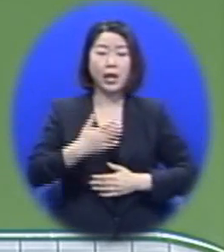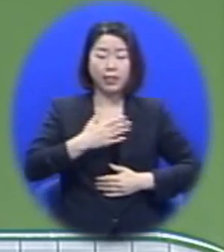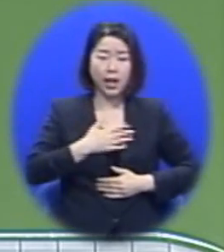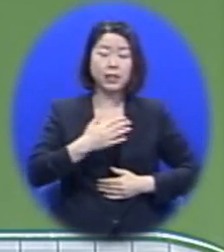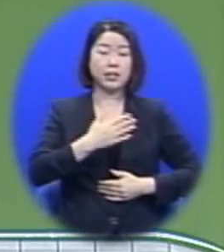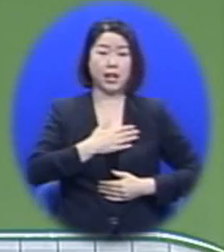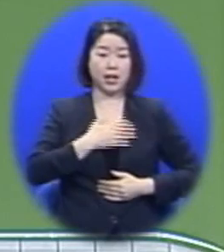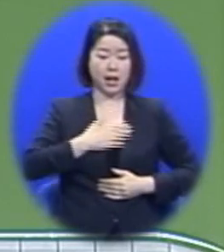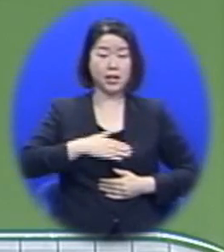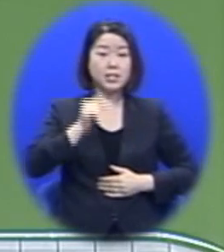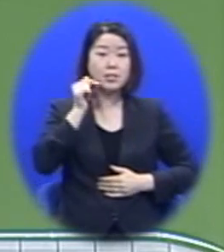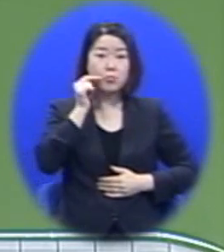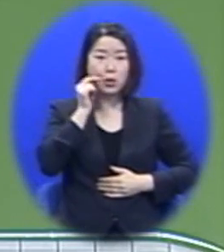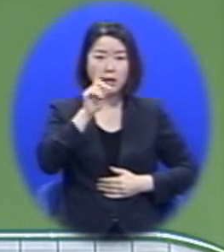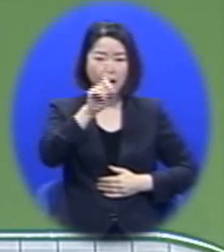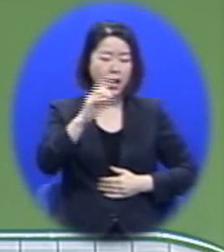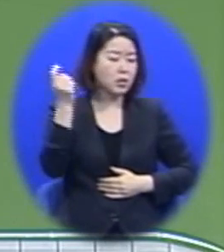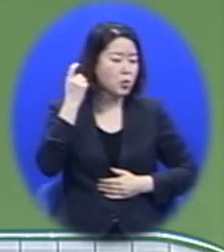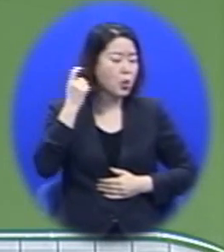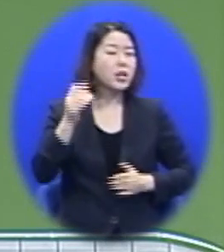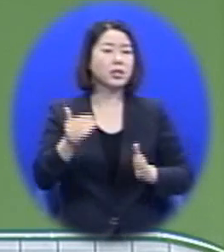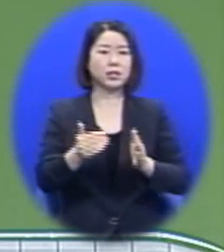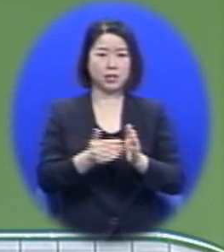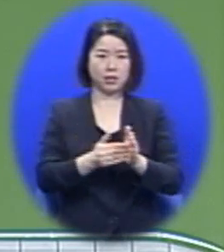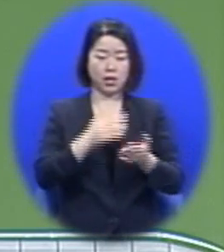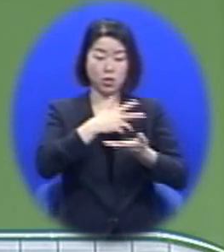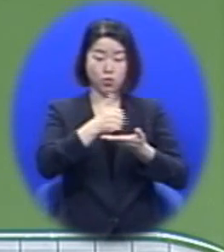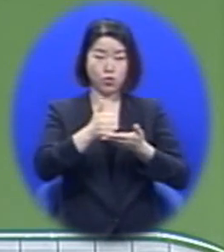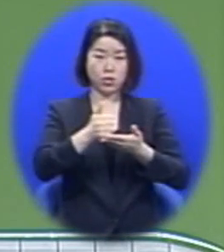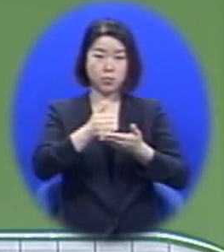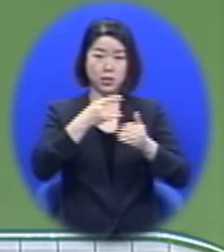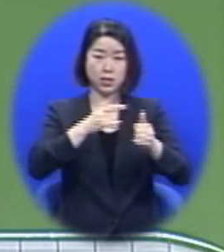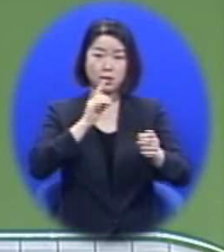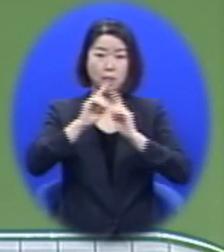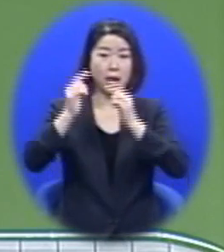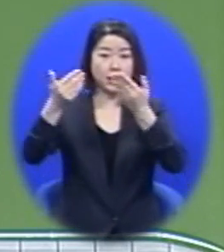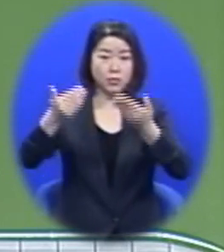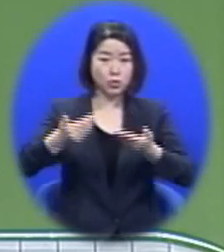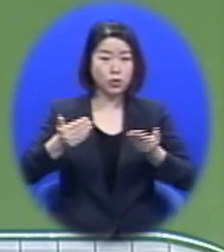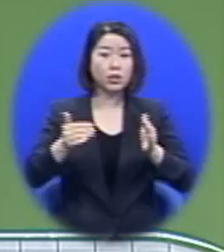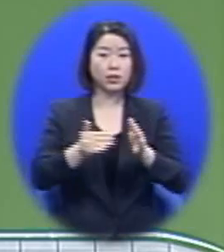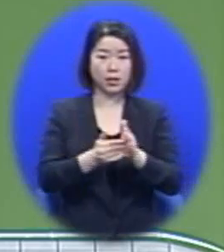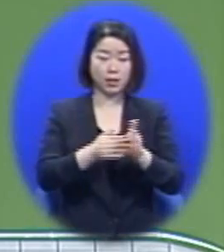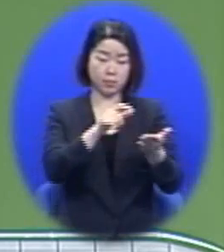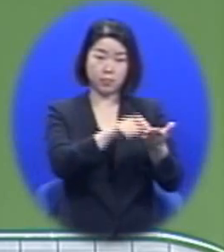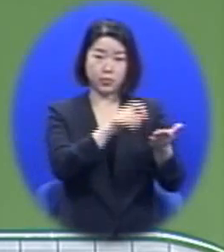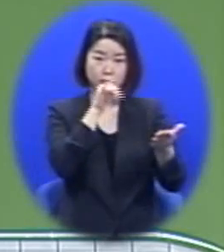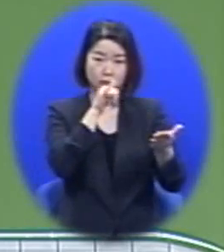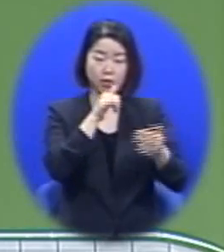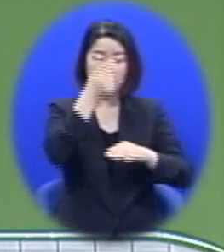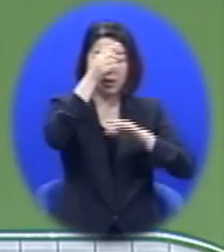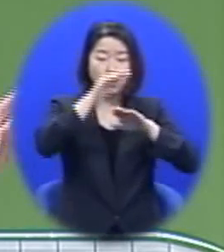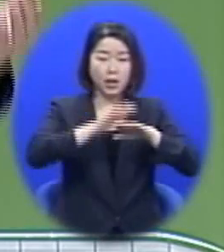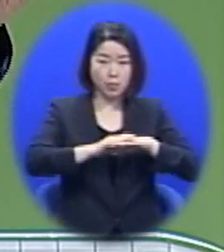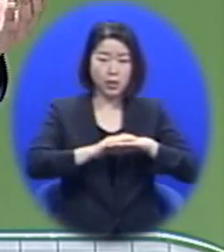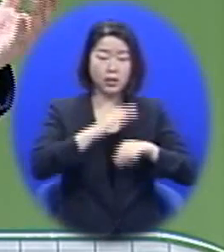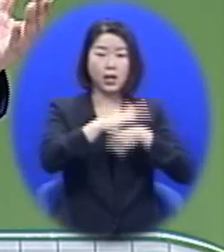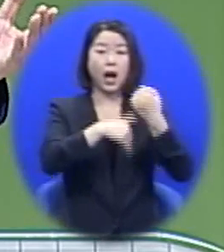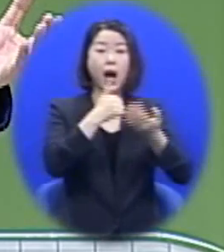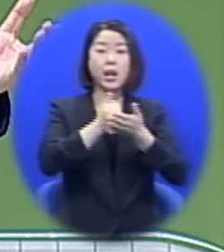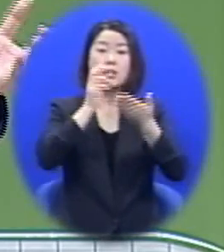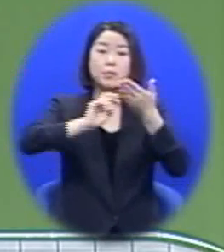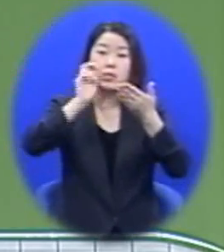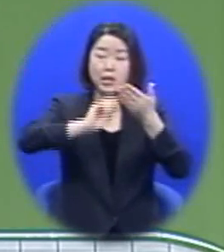내가 알지 못하던 한 소리를 들었다. 주님께서 말씀하셨다. 예배는 하나님을